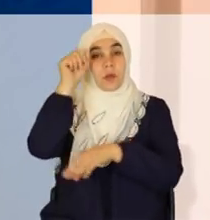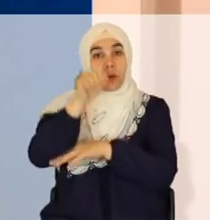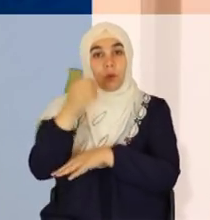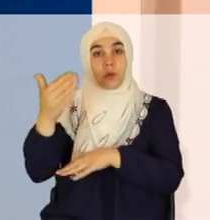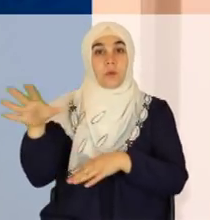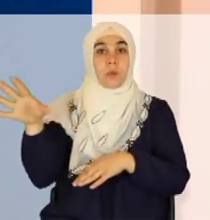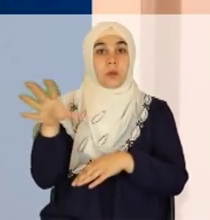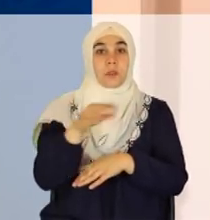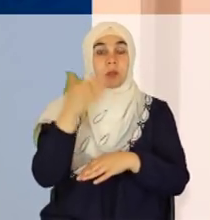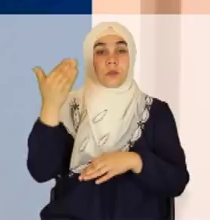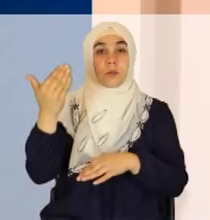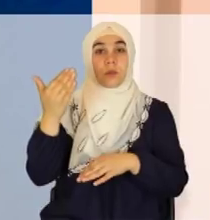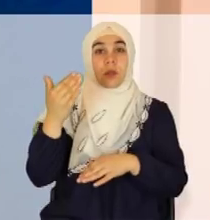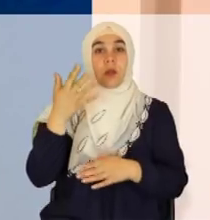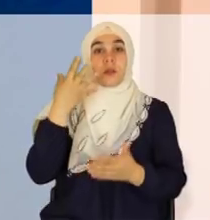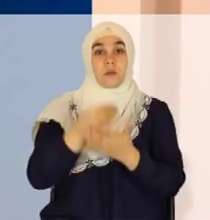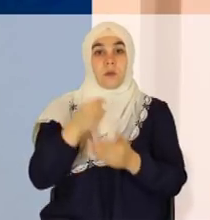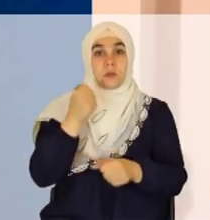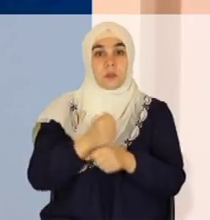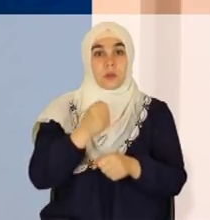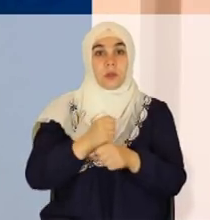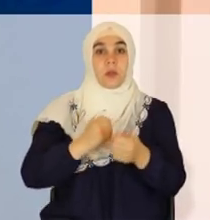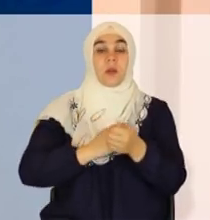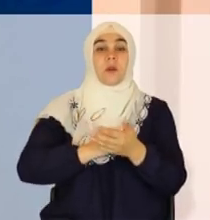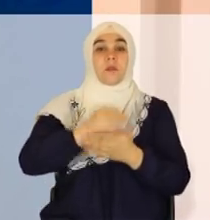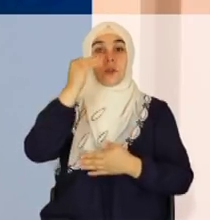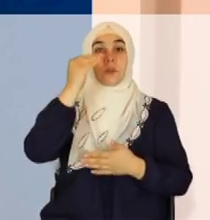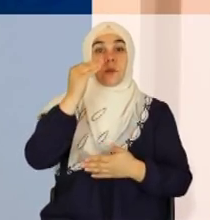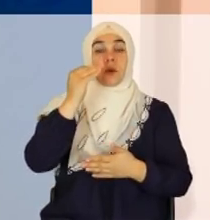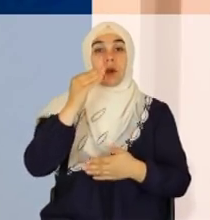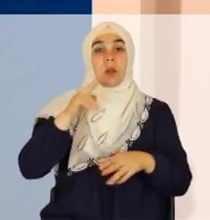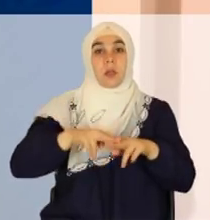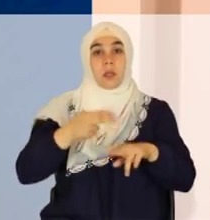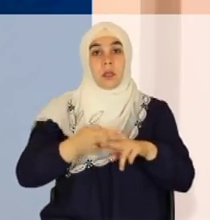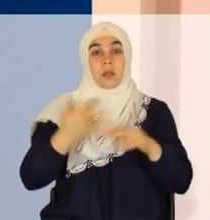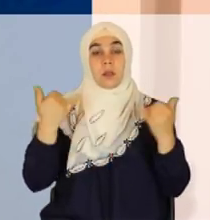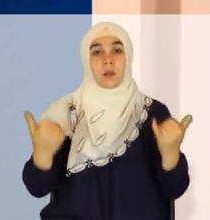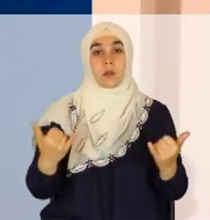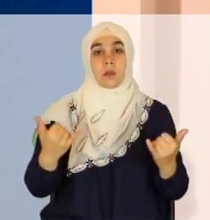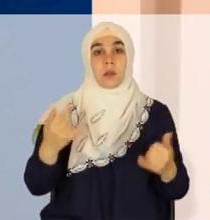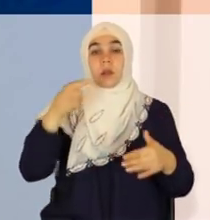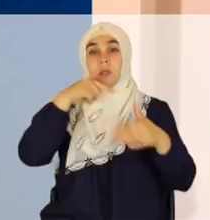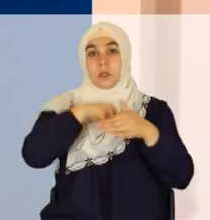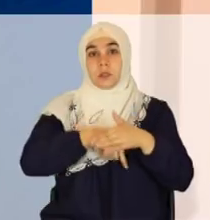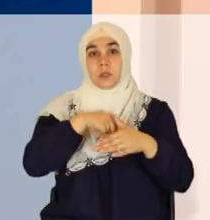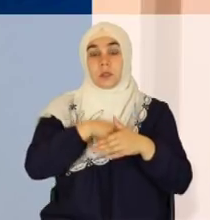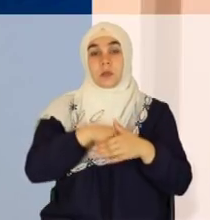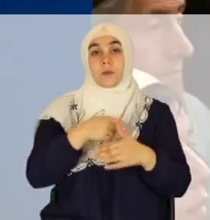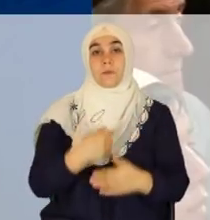ibadetlerimizin belkesini malum bir seviyede kütarıp indi içki